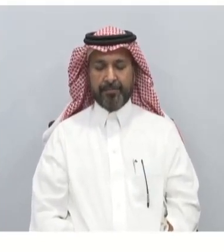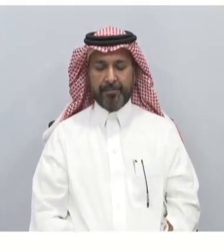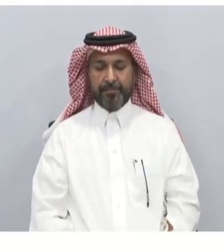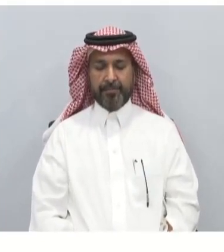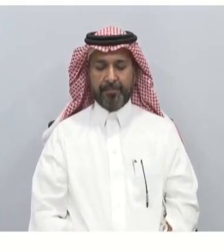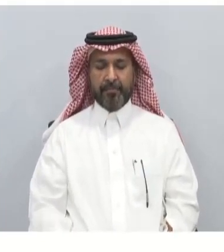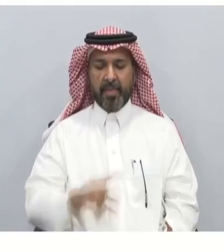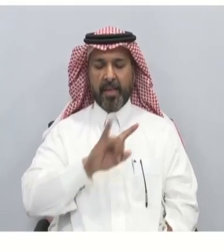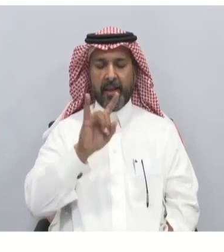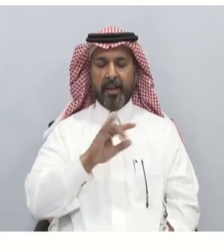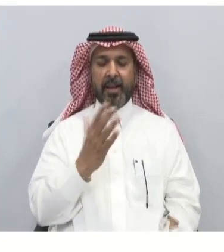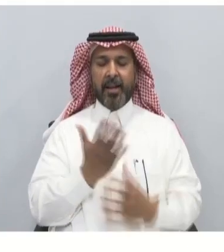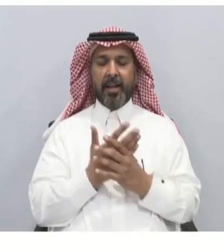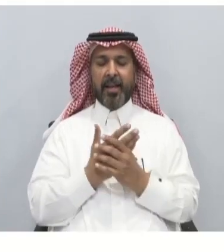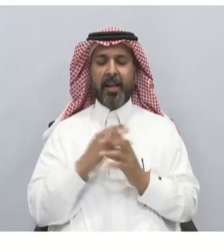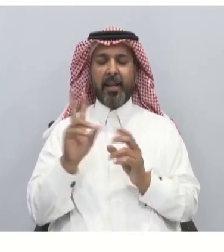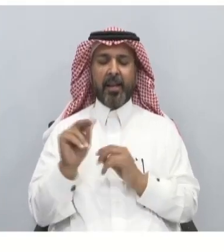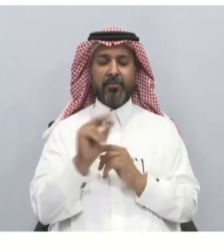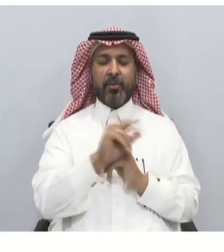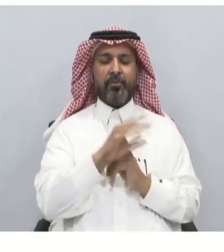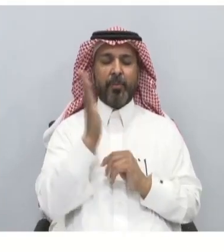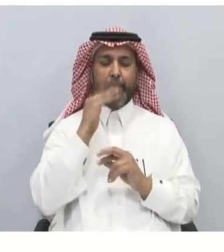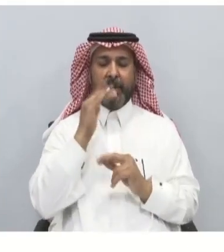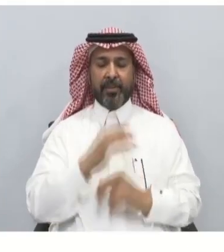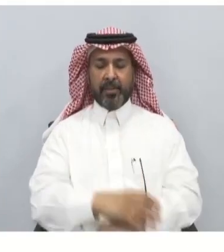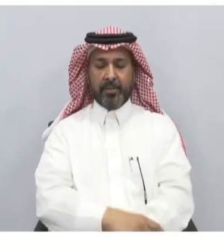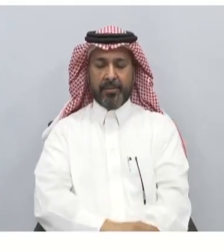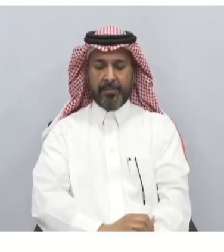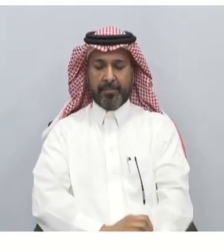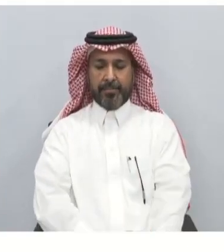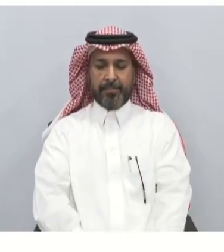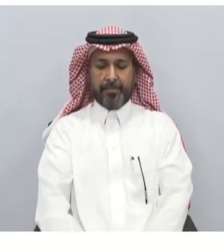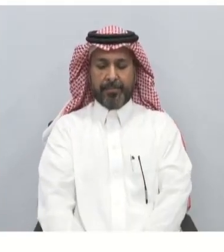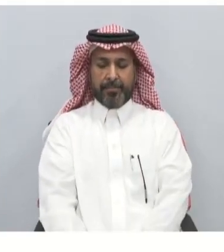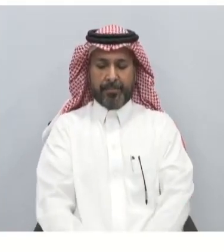منها سالب 6 أعطاني سالب 2، سالب 2 طرحت منها